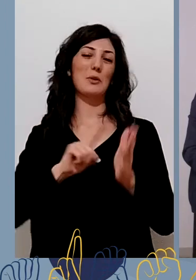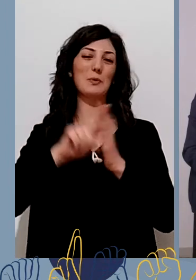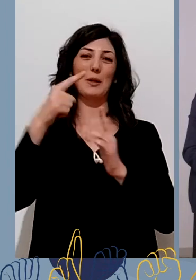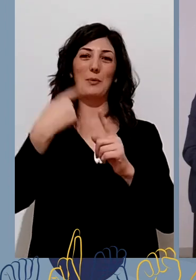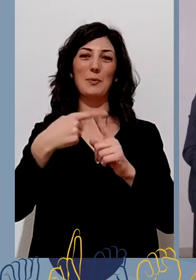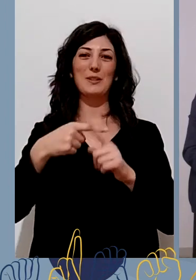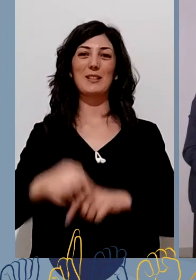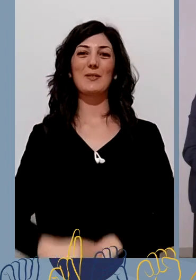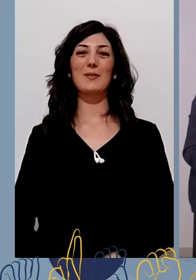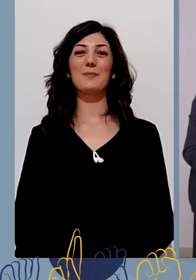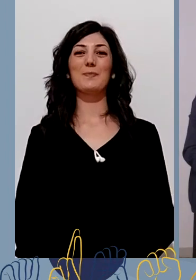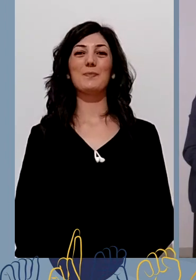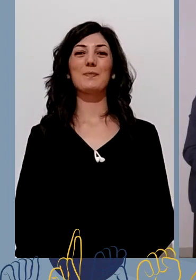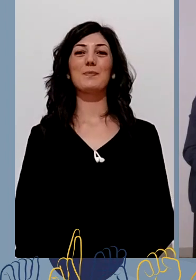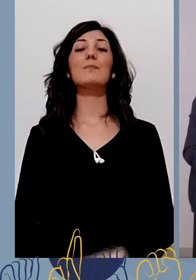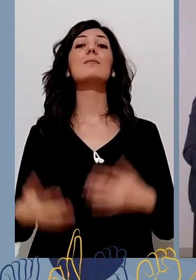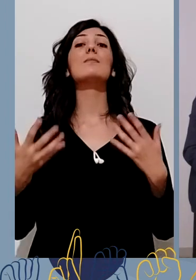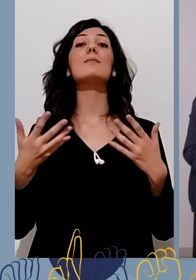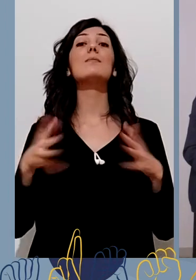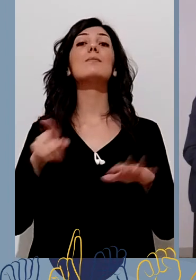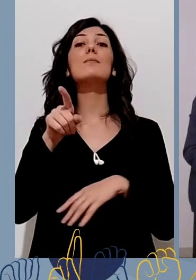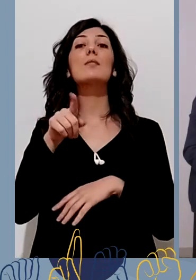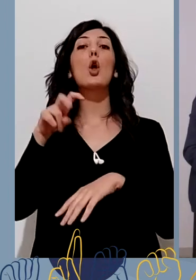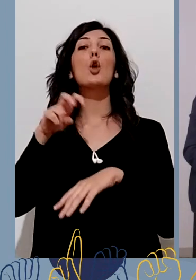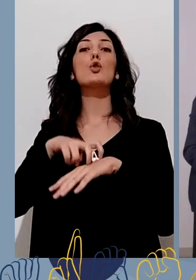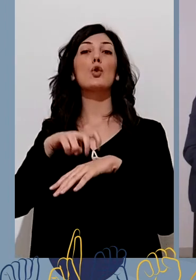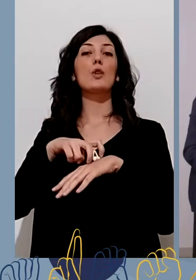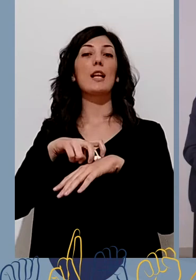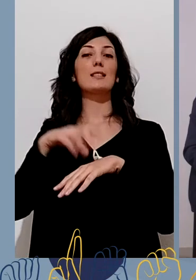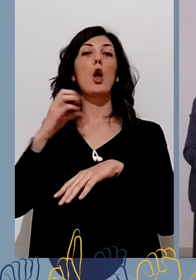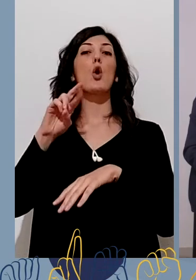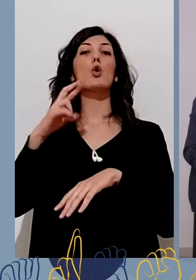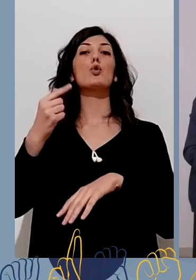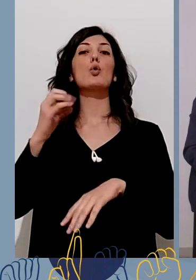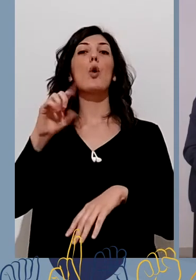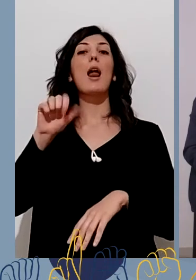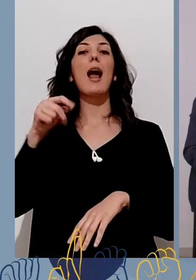Infatti, come ha detto giustamente prima la docente Ortolani, è con noi col cuore, appunto.